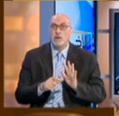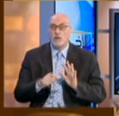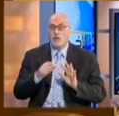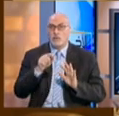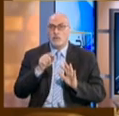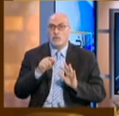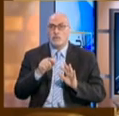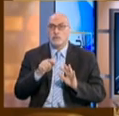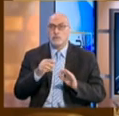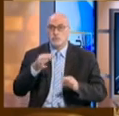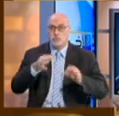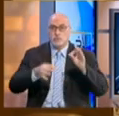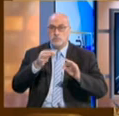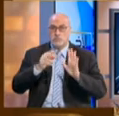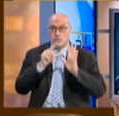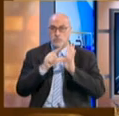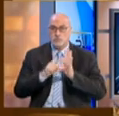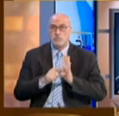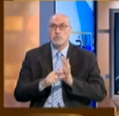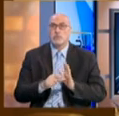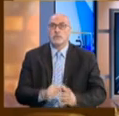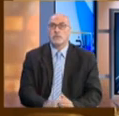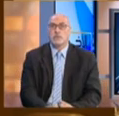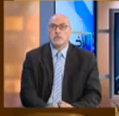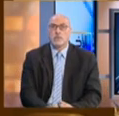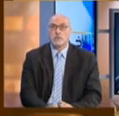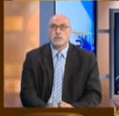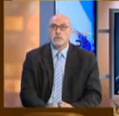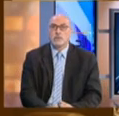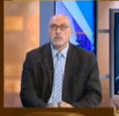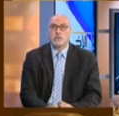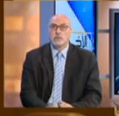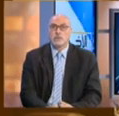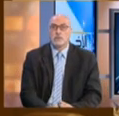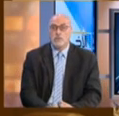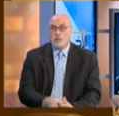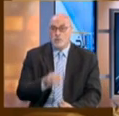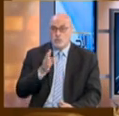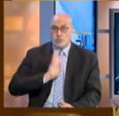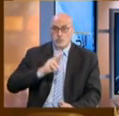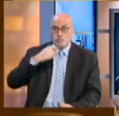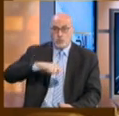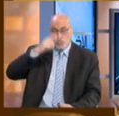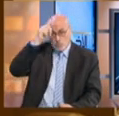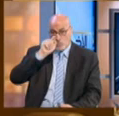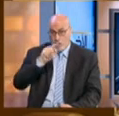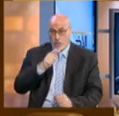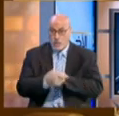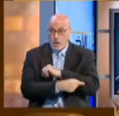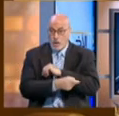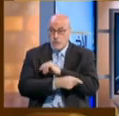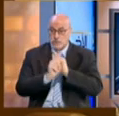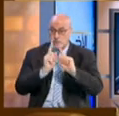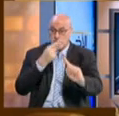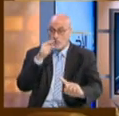رأسها المحكمة الدستورية التي يوليها السيد رئيس الجمهورية